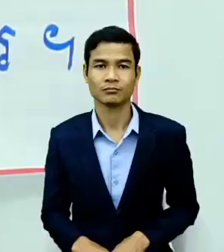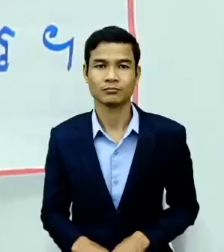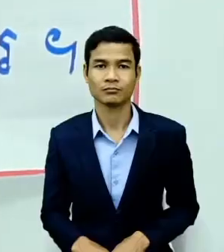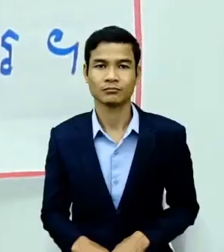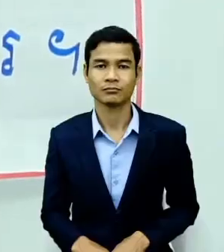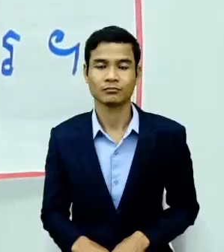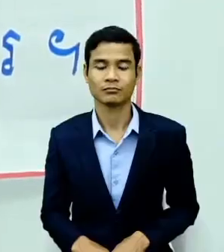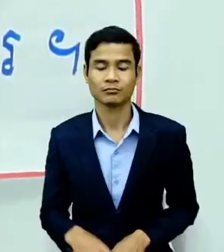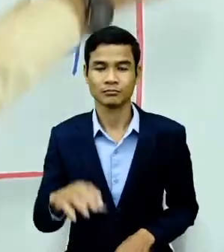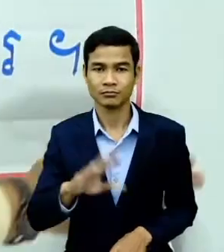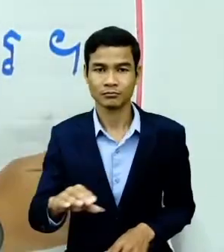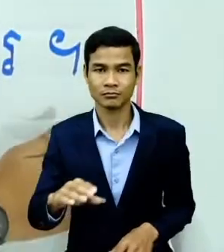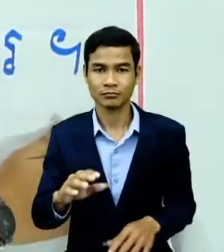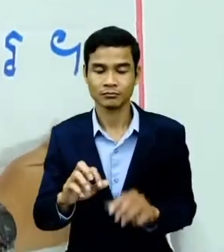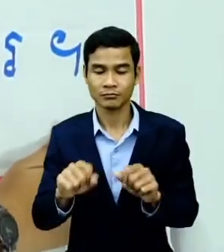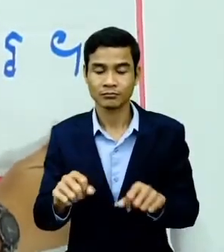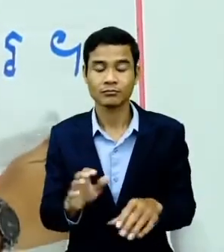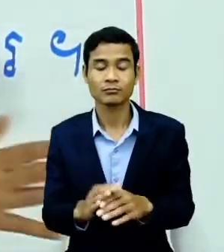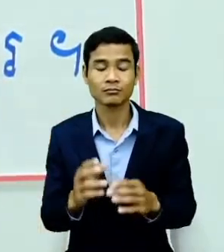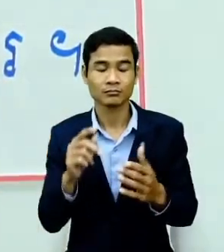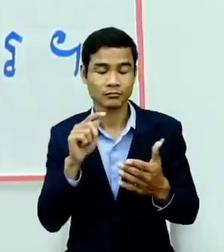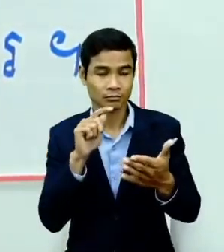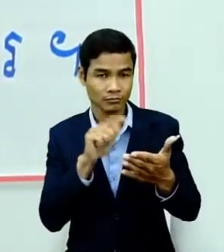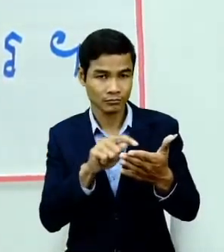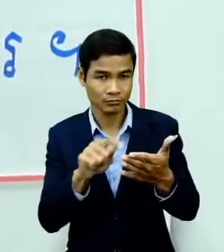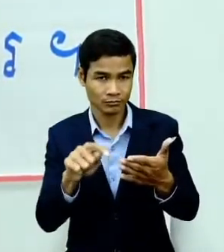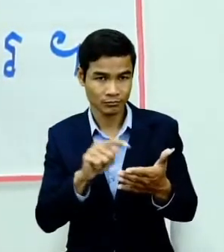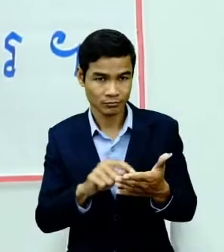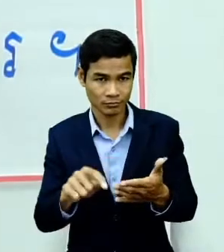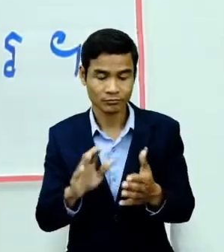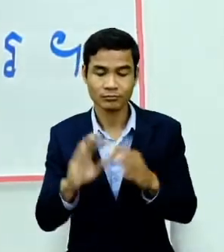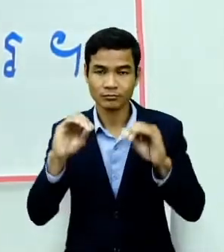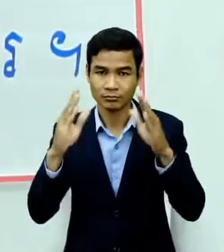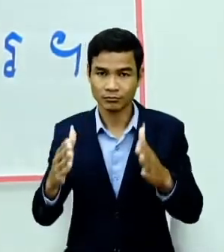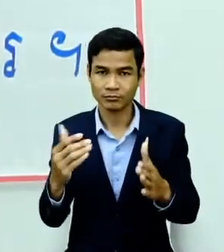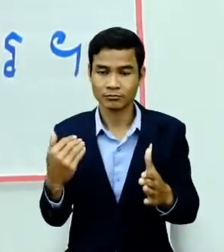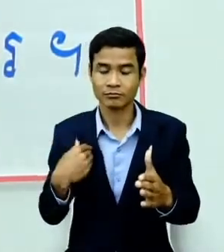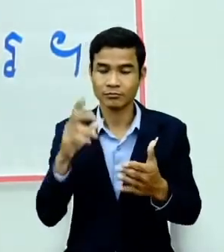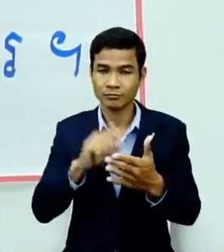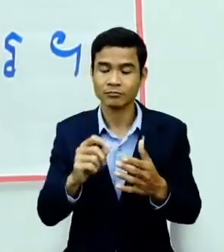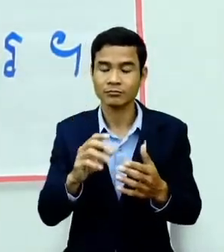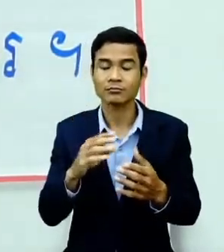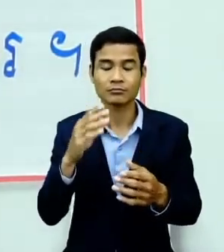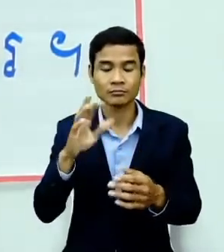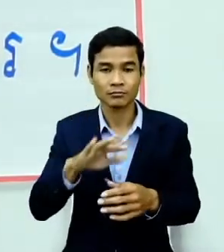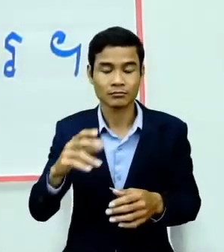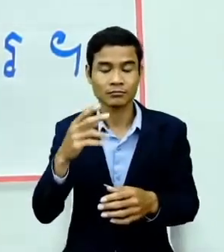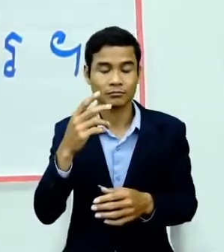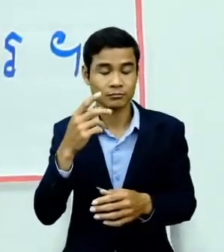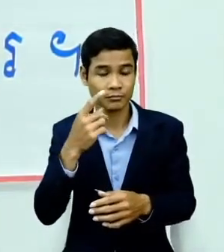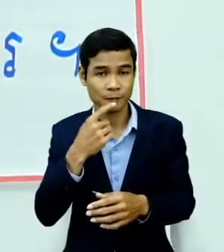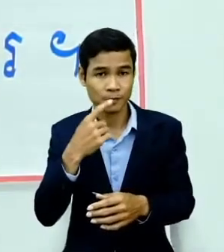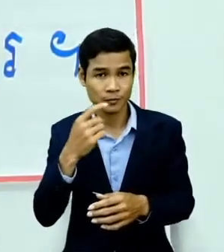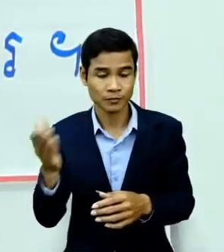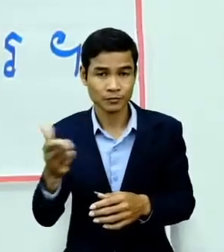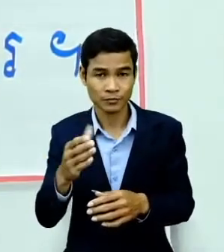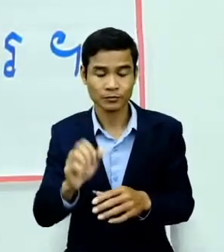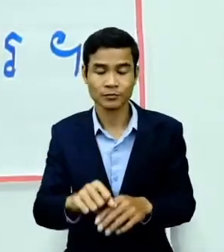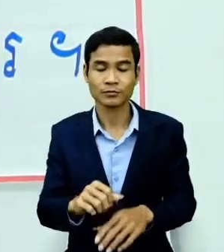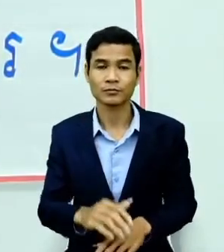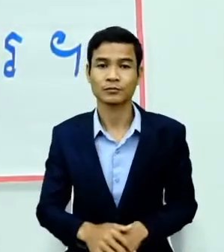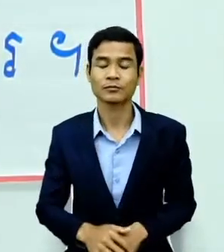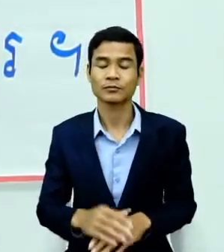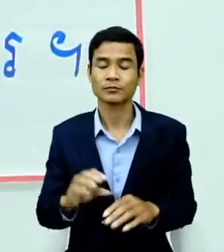ចាកូនយកចង្អុលដៃដាក់ឲ្យចំចំណងជើងដែលអ្នកគ្រូសរសេរពណ៌ក្រហមនេះហើយកូនចាំអោតតាមអ្នកគ្រូពេ